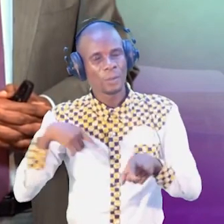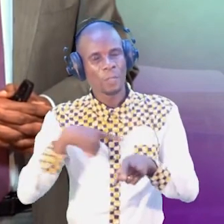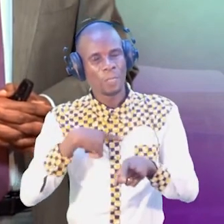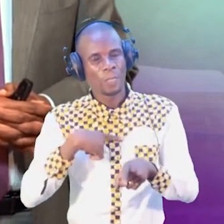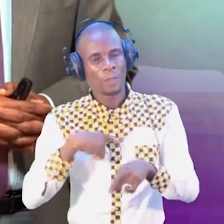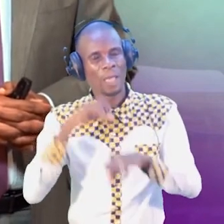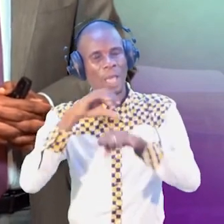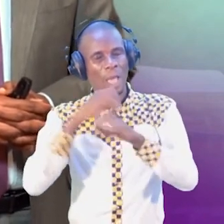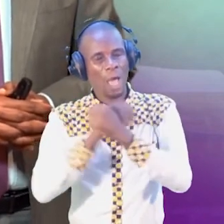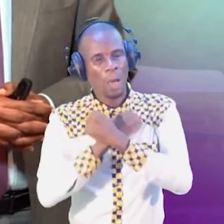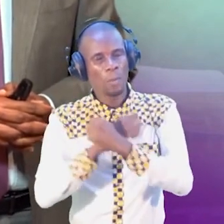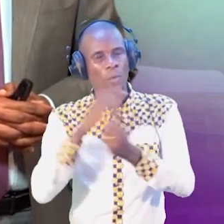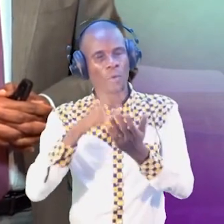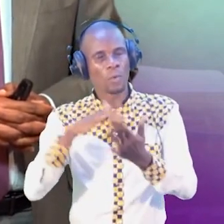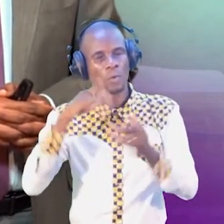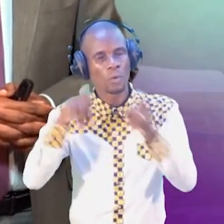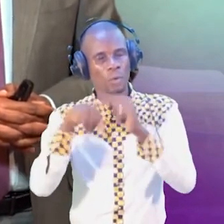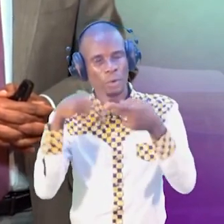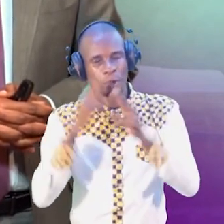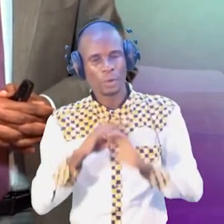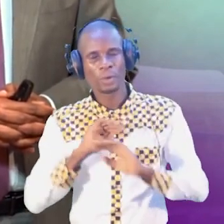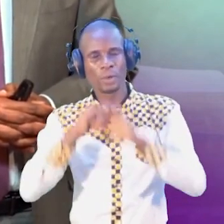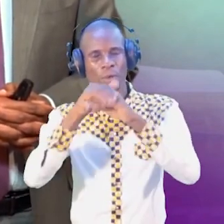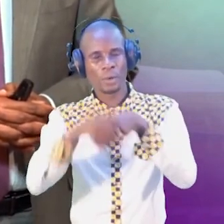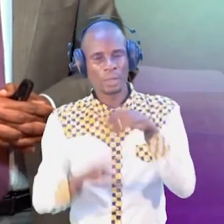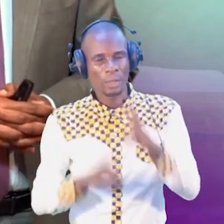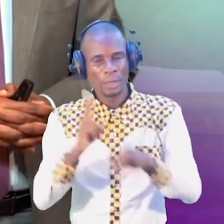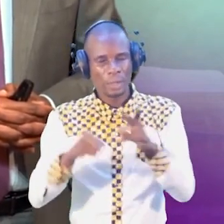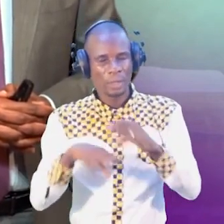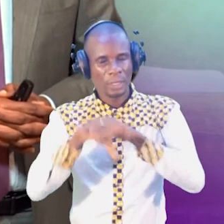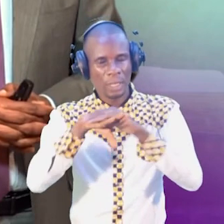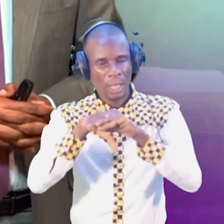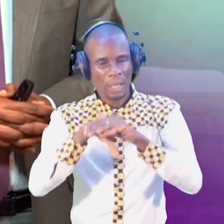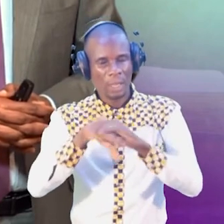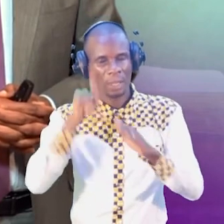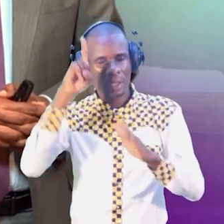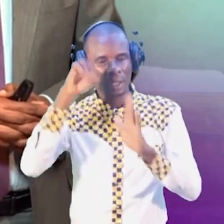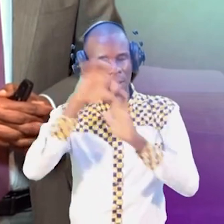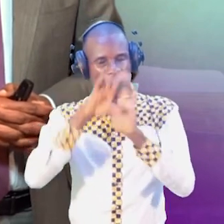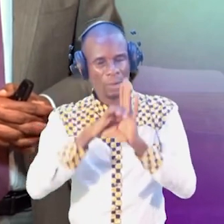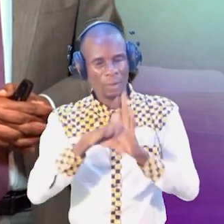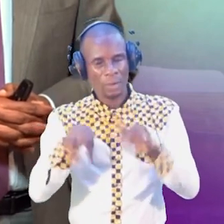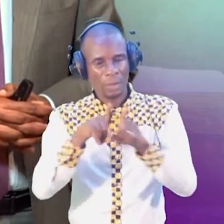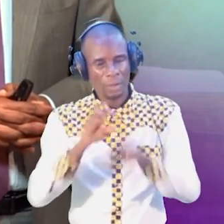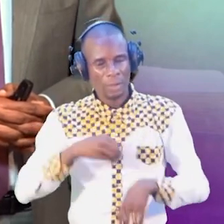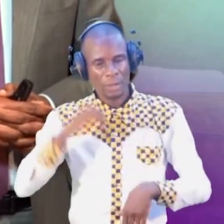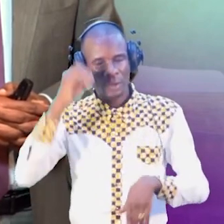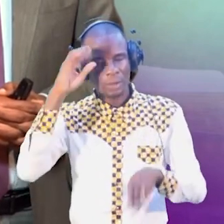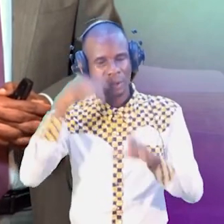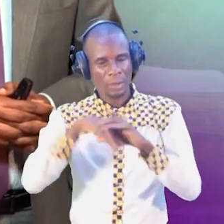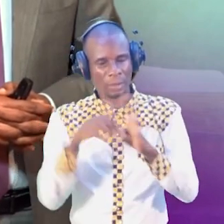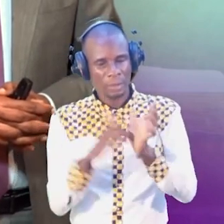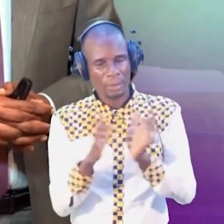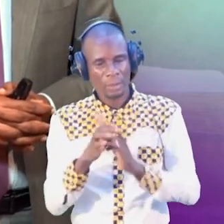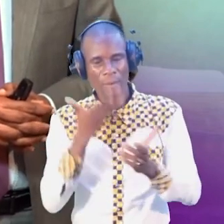zomi songa biso kotia ngo na bizaleli na biso na bomoi na biso mpe tolinga yo tokumisa yo mpe tozala na kati